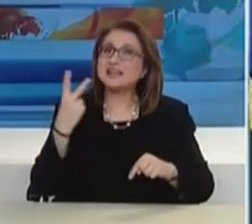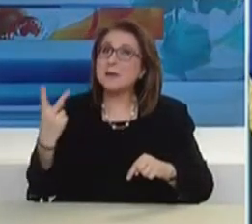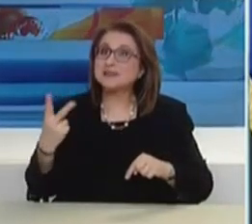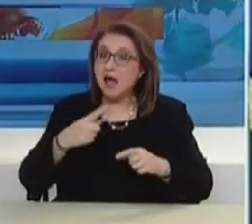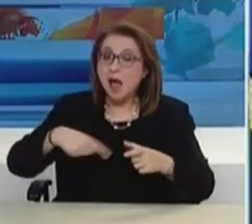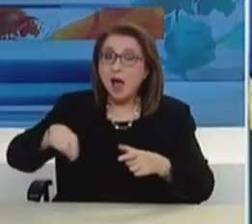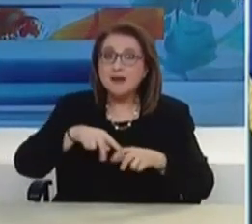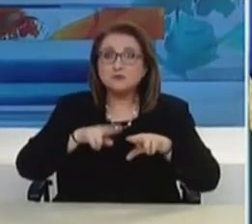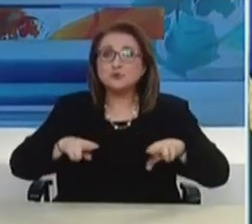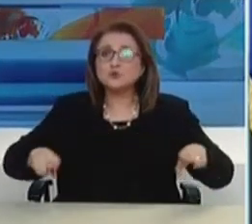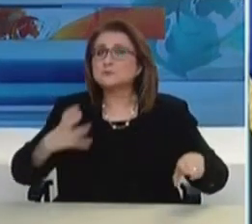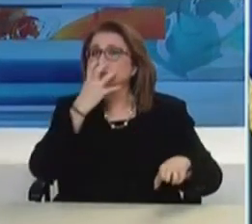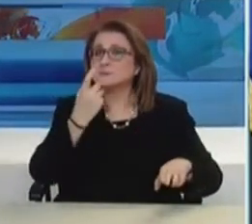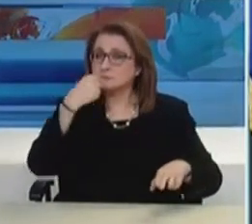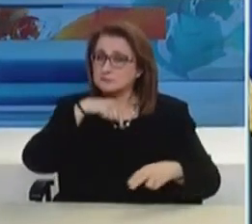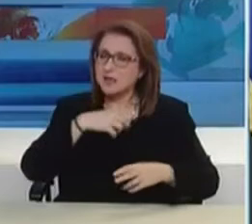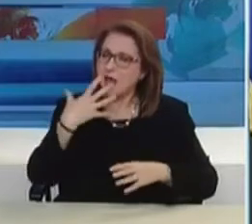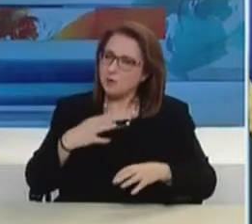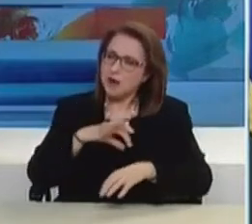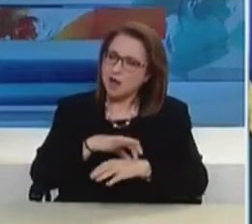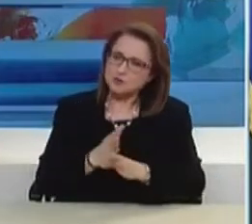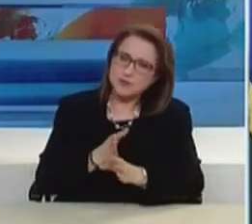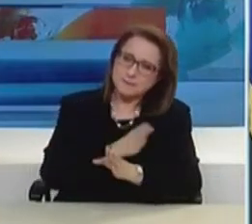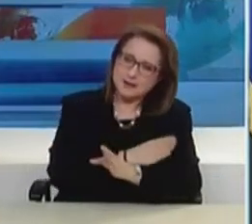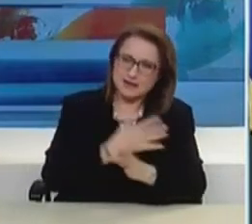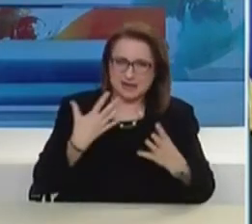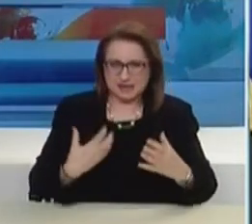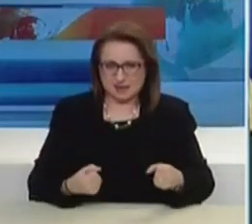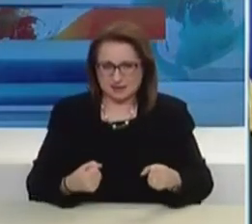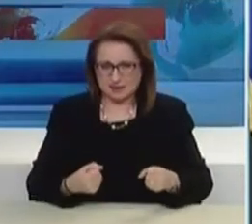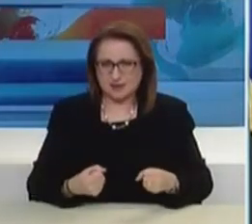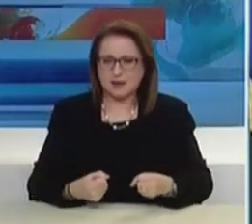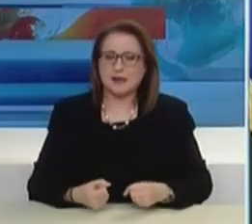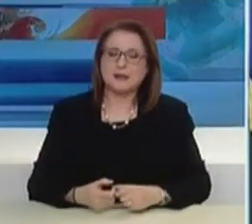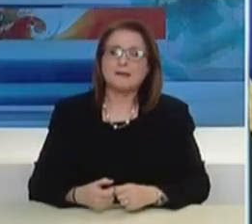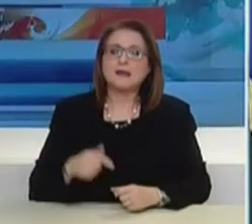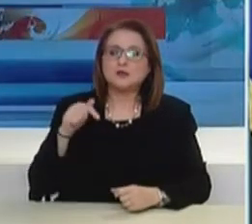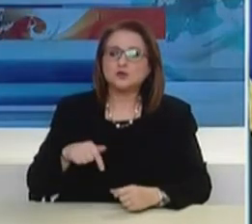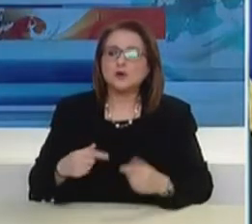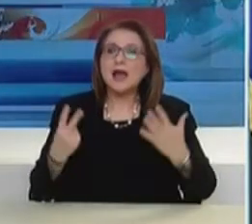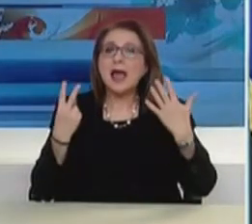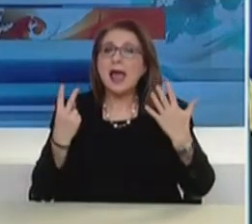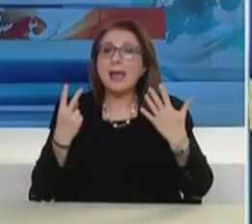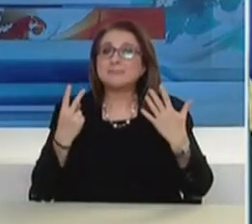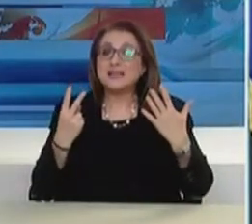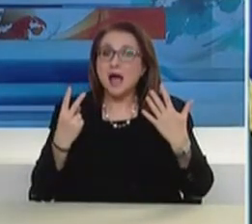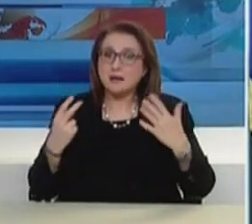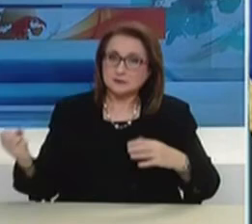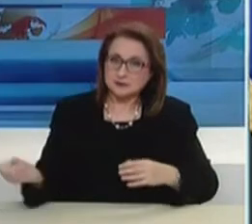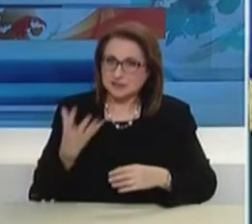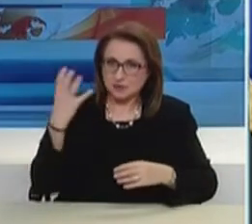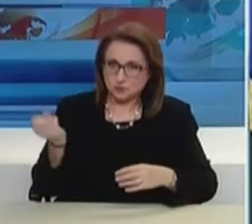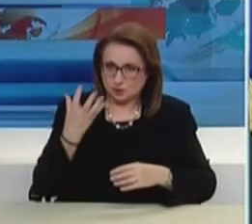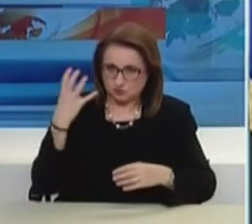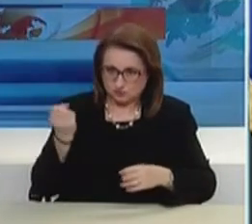ασθενείς έχουν εξέλθει από τις ΜΕΘ. Τέλος, έχουμε 7 νέους καταγεγραμμένους θανάτους και 49 θανάτους